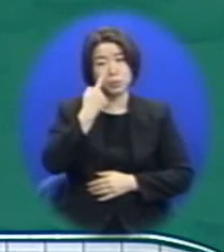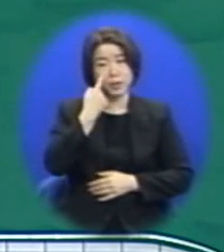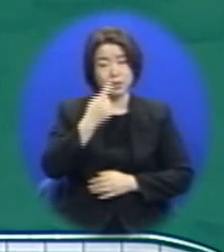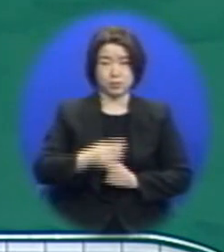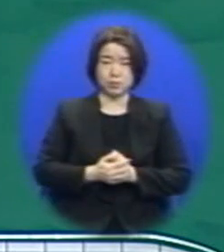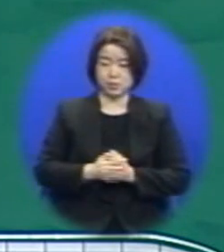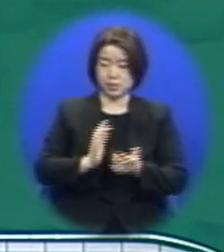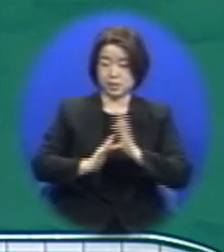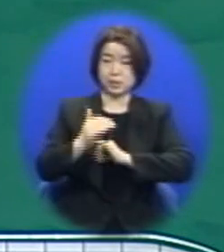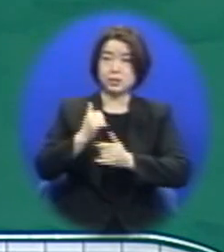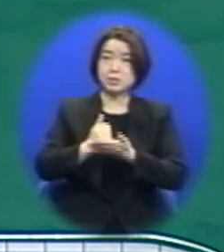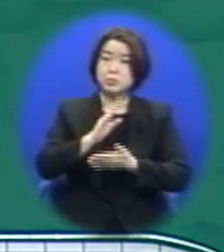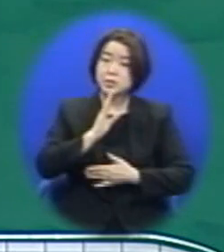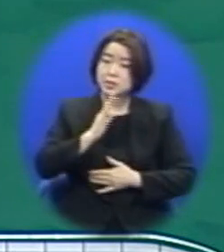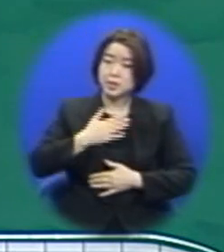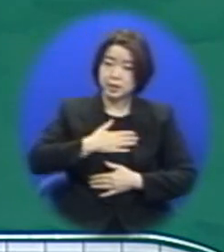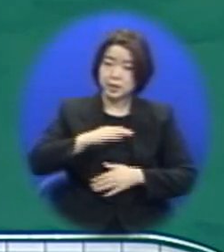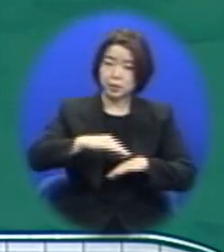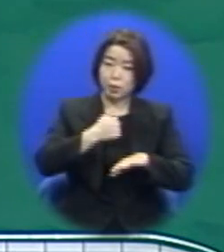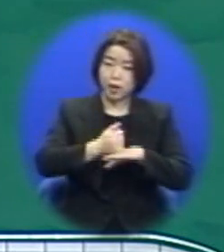예수님은 진짜 내 왕이신가?